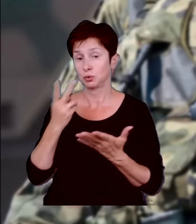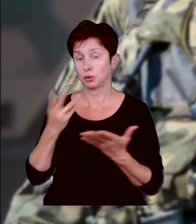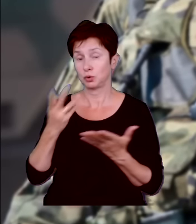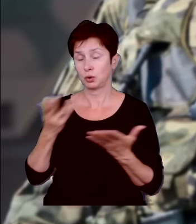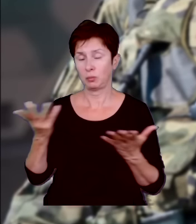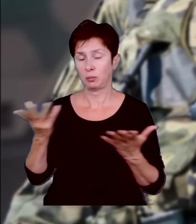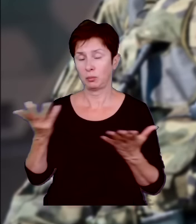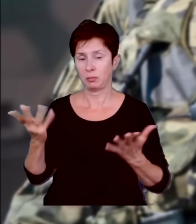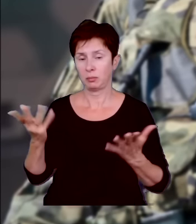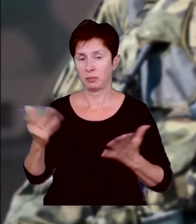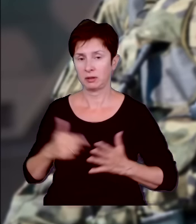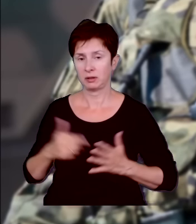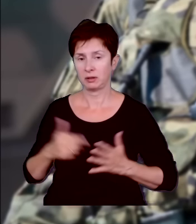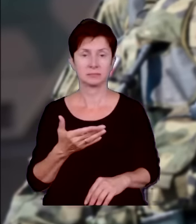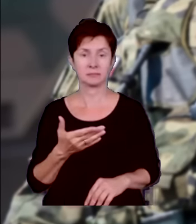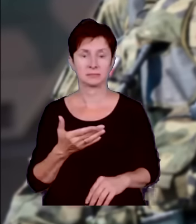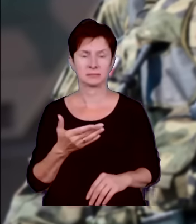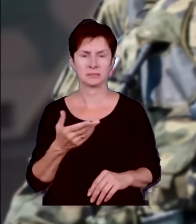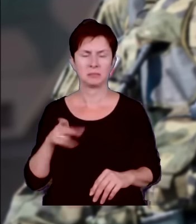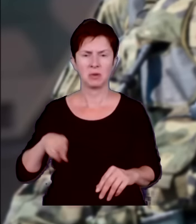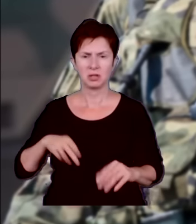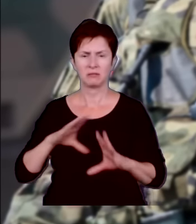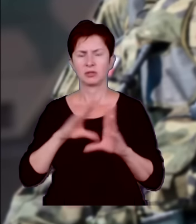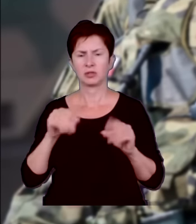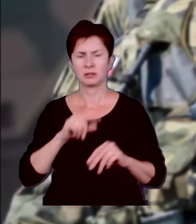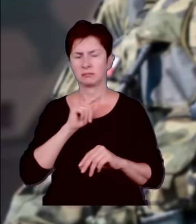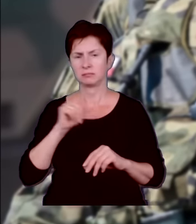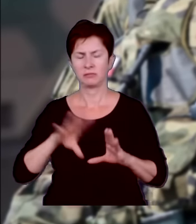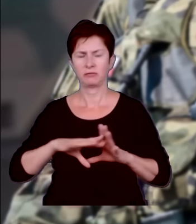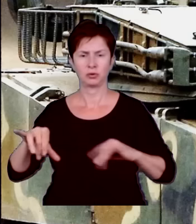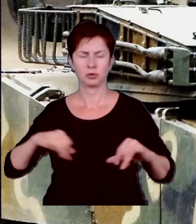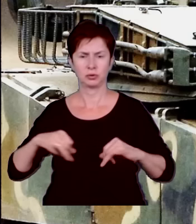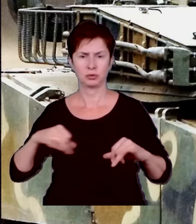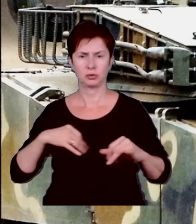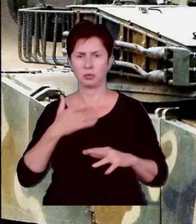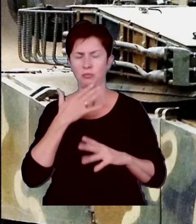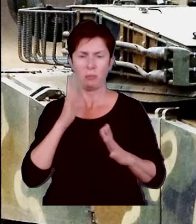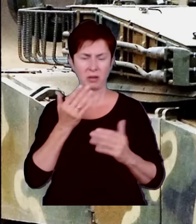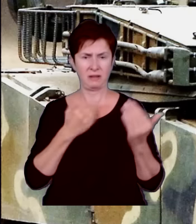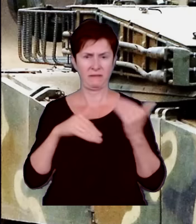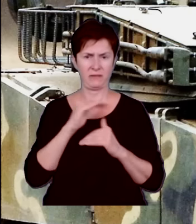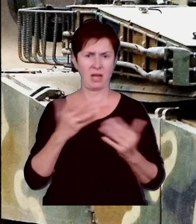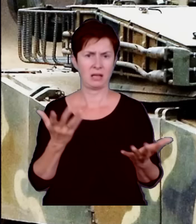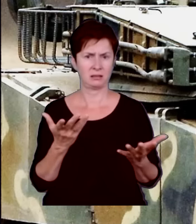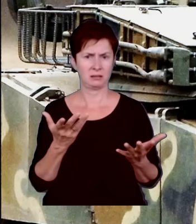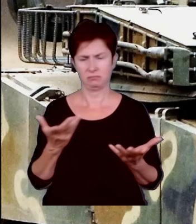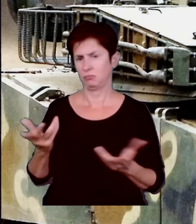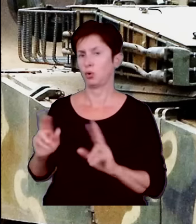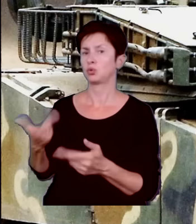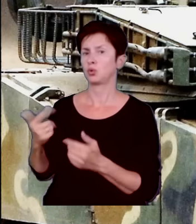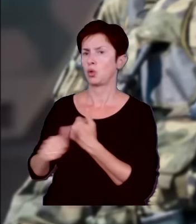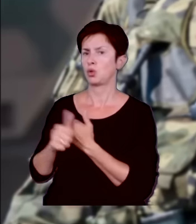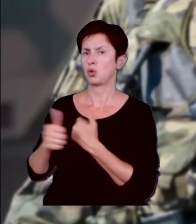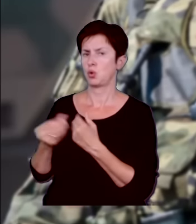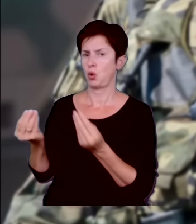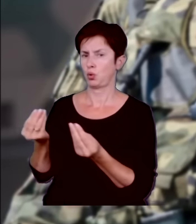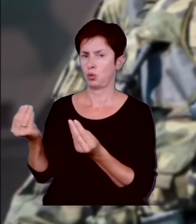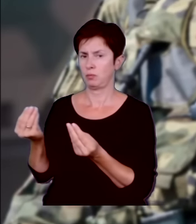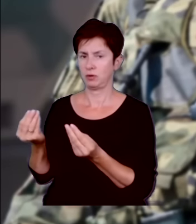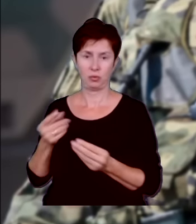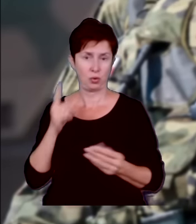Wszystkich Świętych w rządzie mamy że będzie więcej to skąd ten dokument dokładnie ze Sztabu